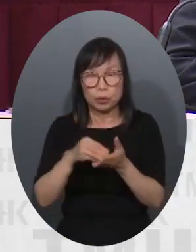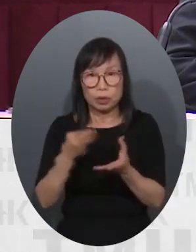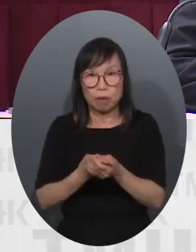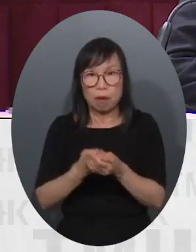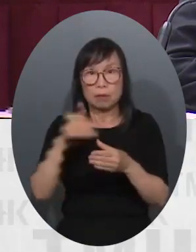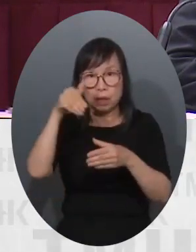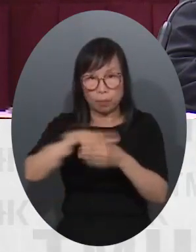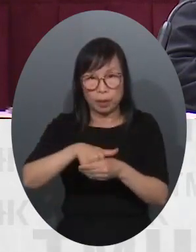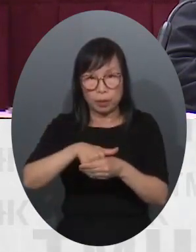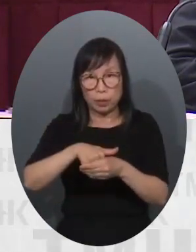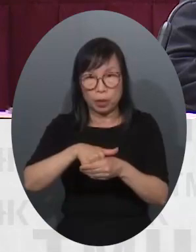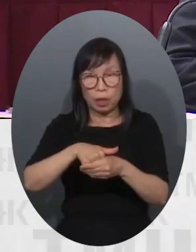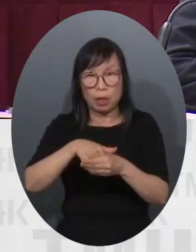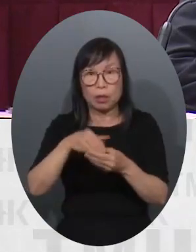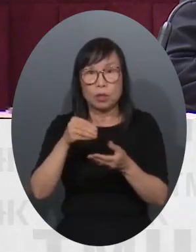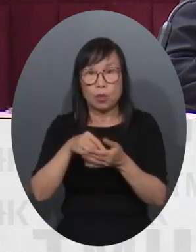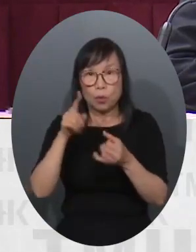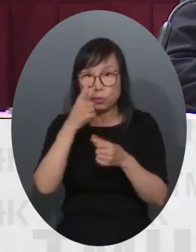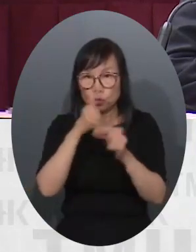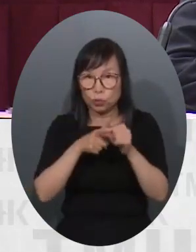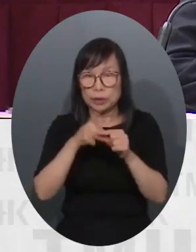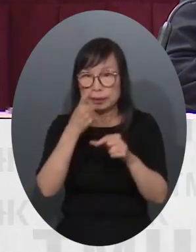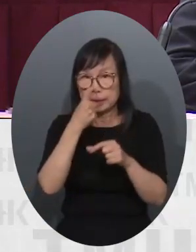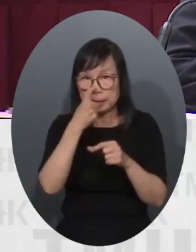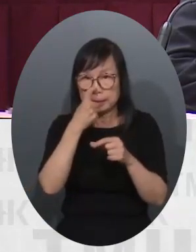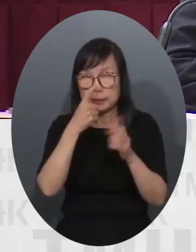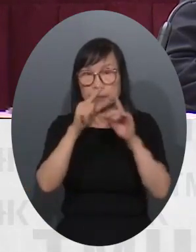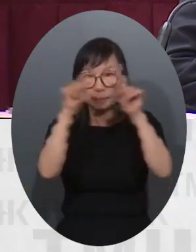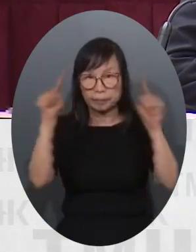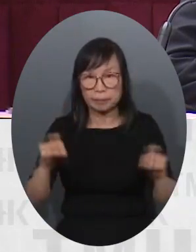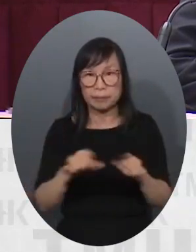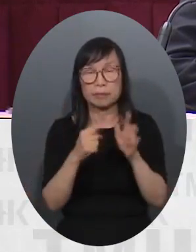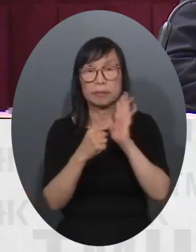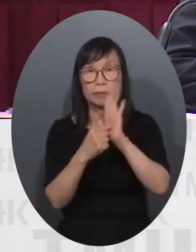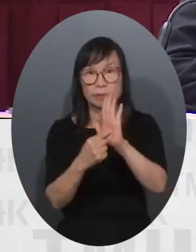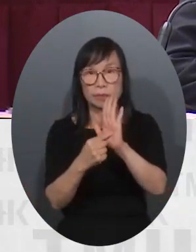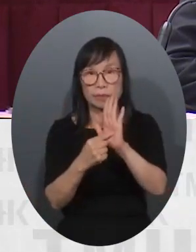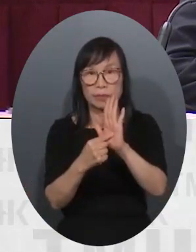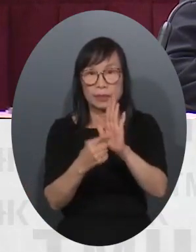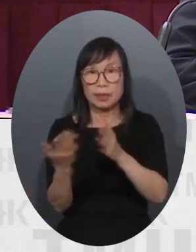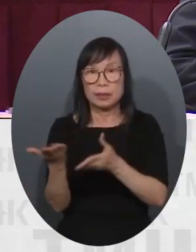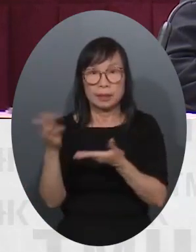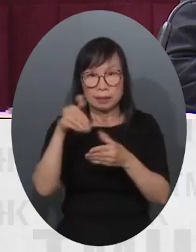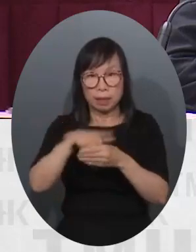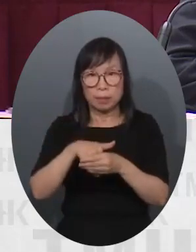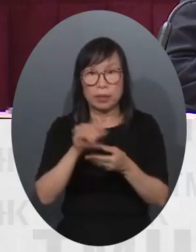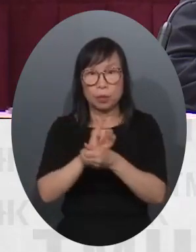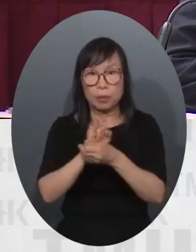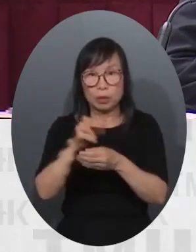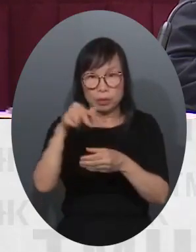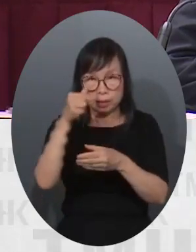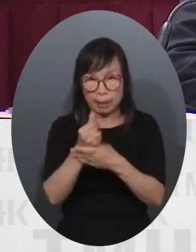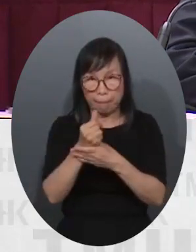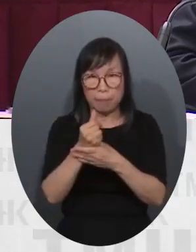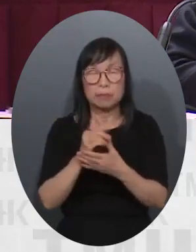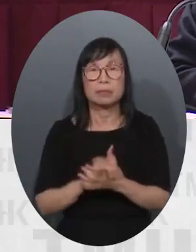行投票。決議案的中英全文已經顯示在屏幕上，請投票，你有十秒時間進行投